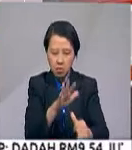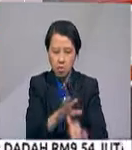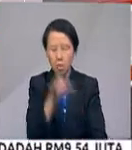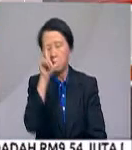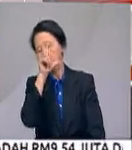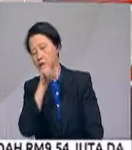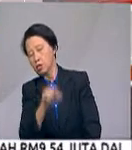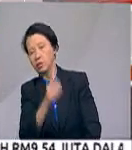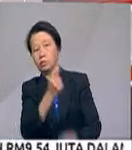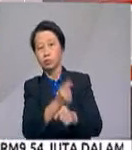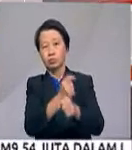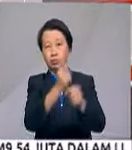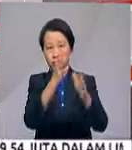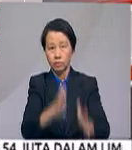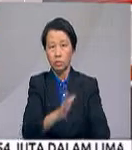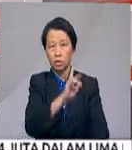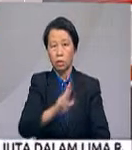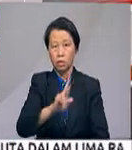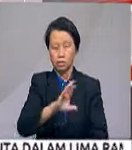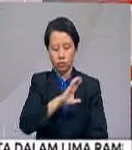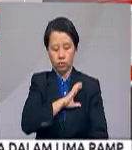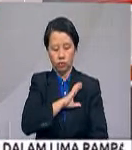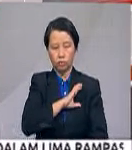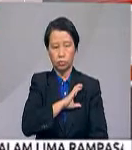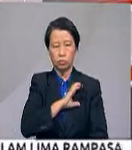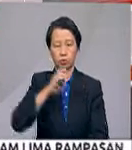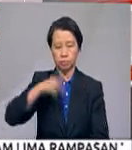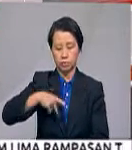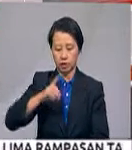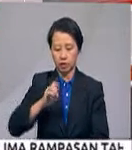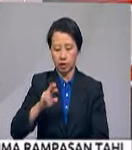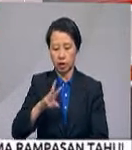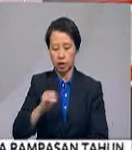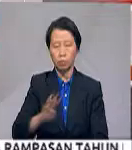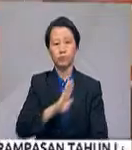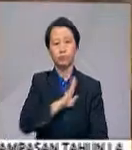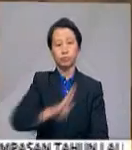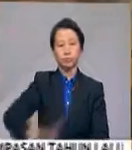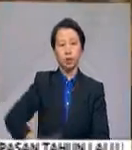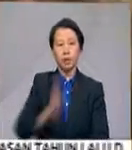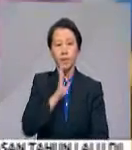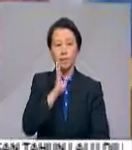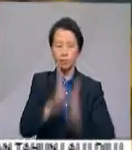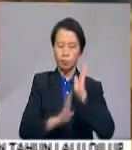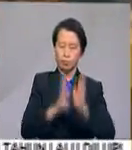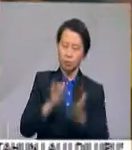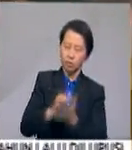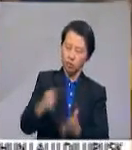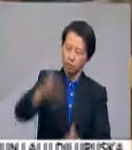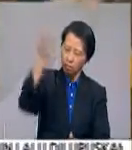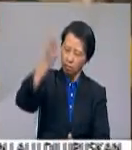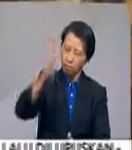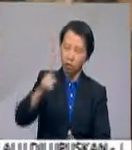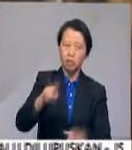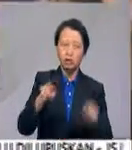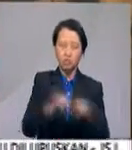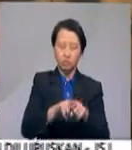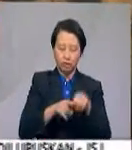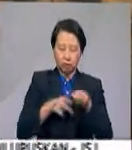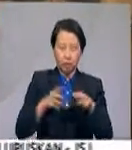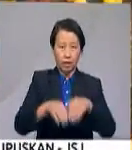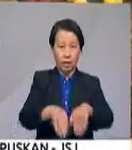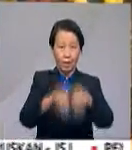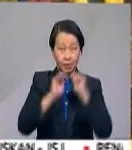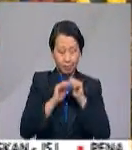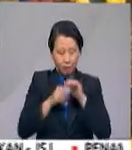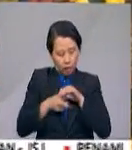merendahkan petugas Jabatan Agama dan Polis Diraja Malaysia. Baginda menyifatkan perlakuan seumpama itu ibarat gunting dalam